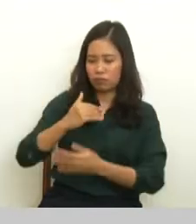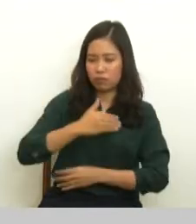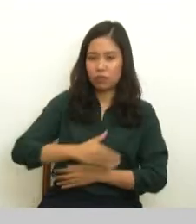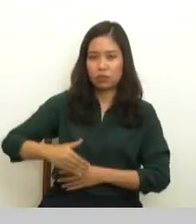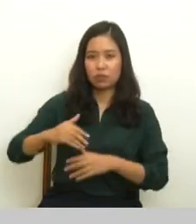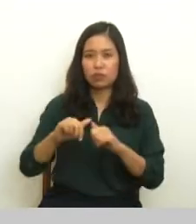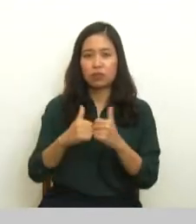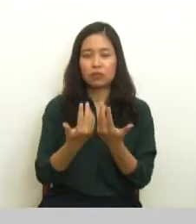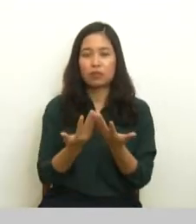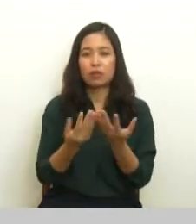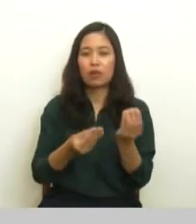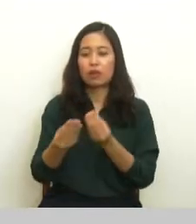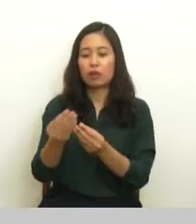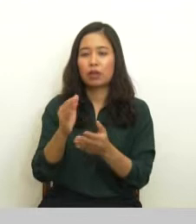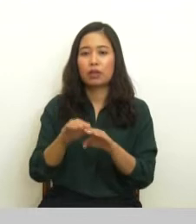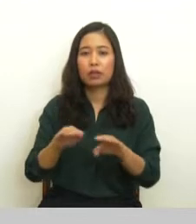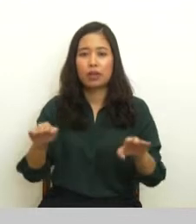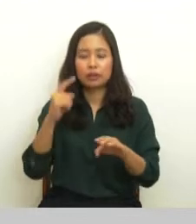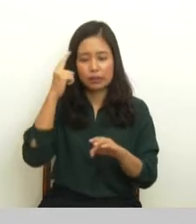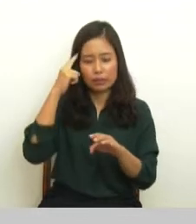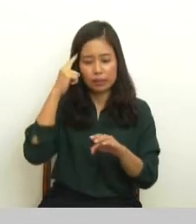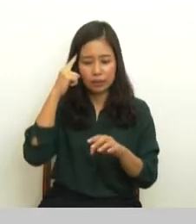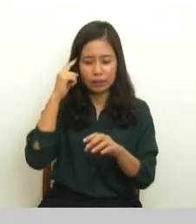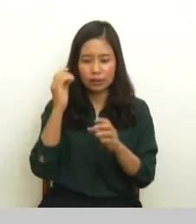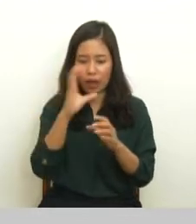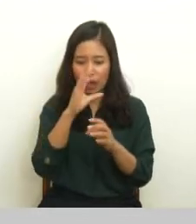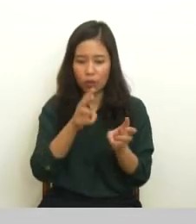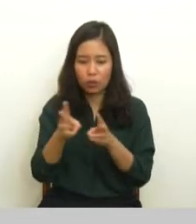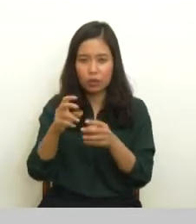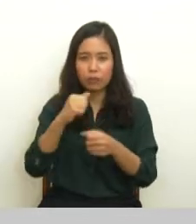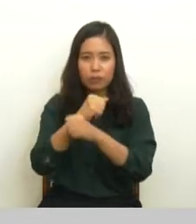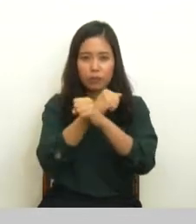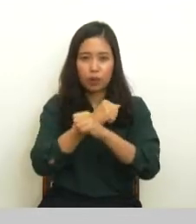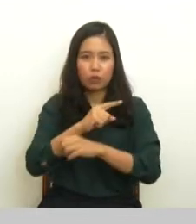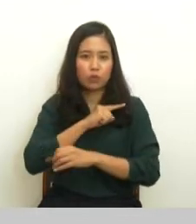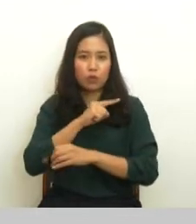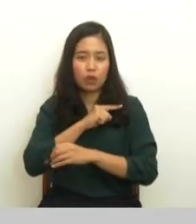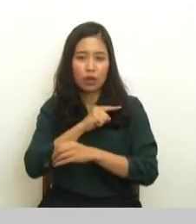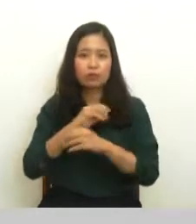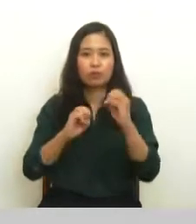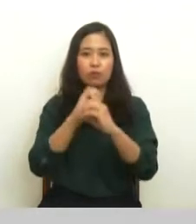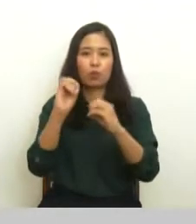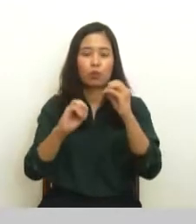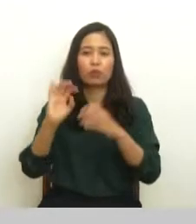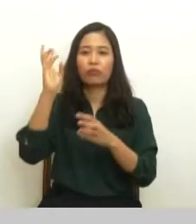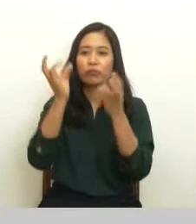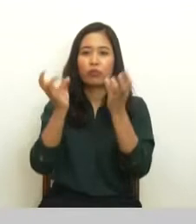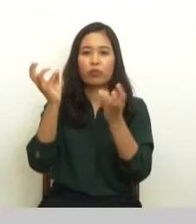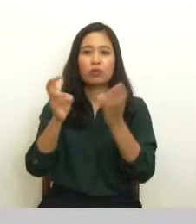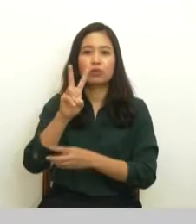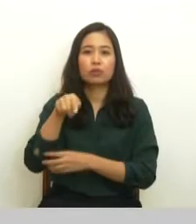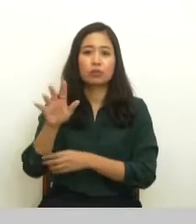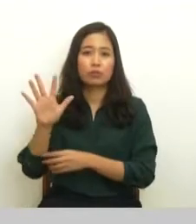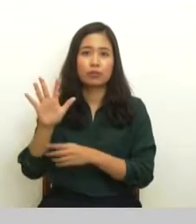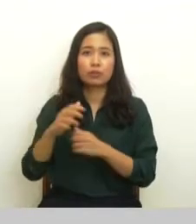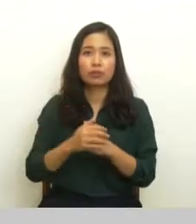คุณครูจงกระตุ้นให้เด็ๆร่วมกนคิดหาแนวทางป้องกันตุนเองให้ปลอดภัยจากฝูละอองทางโงเรีมผู้ใหญ่ JD